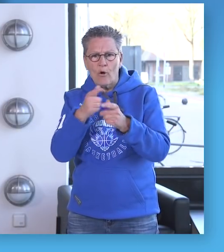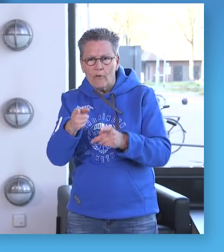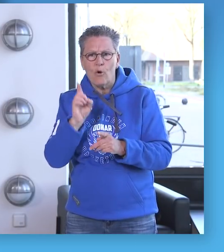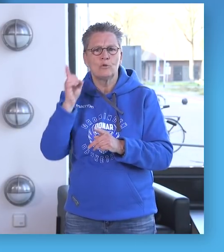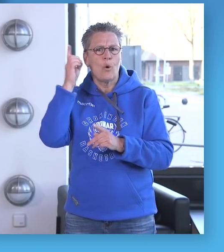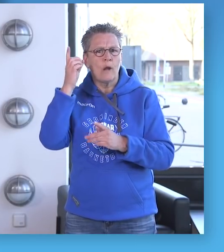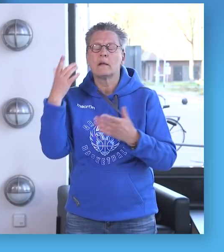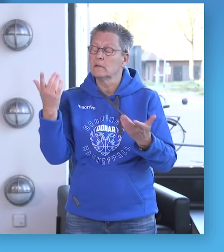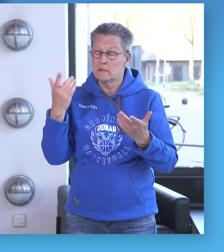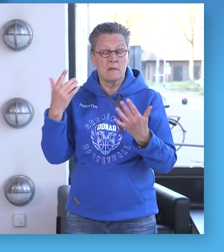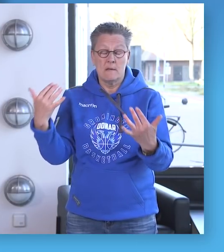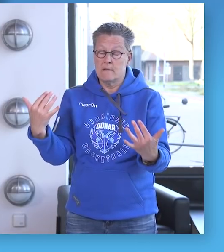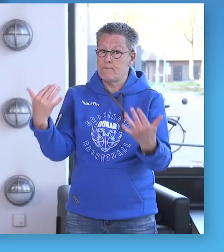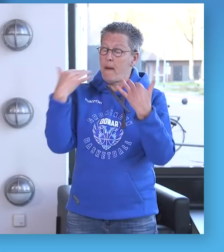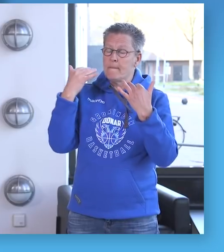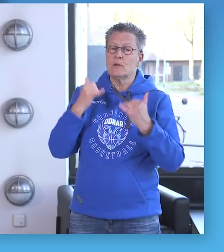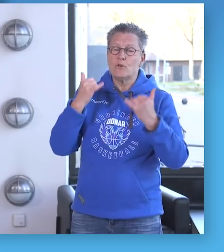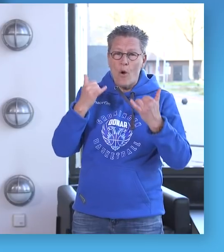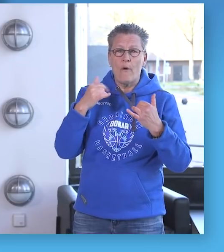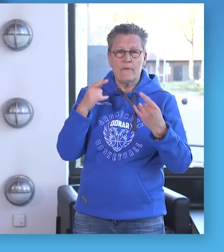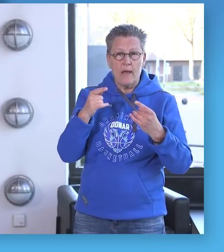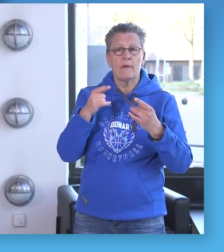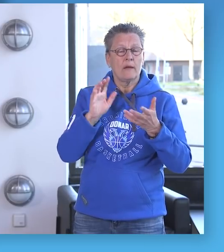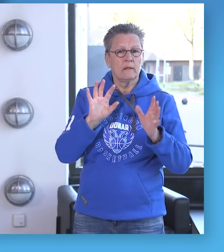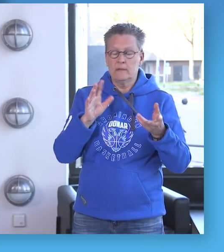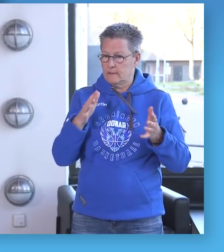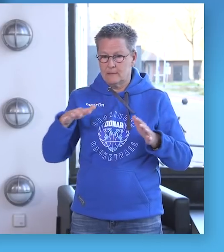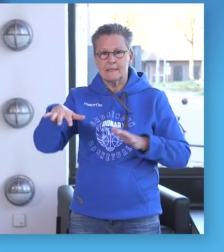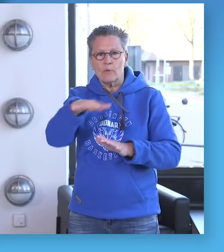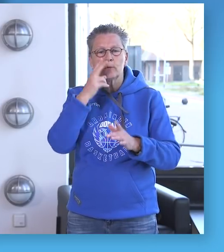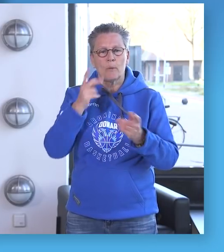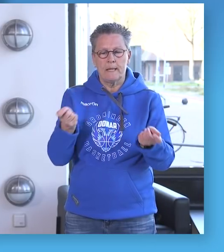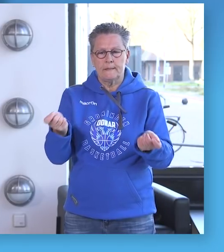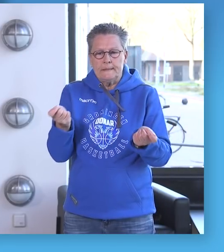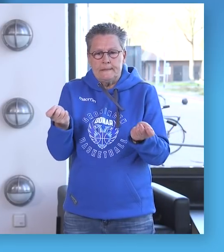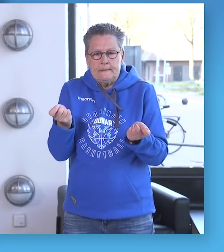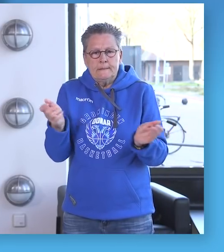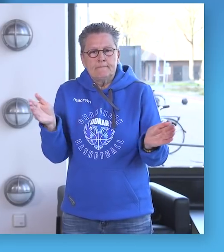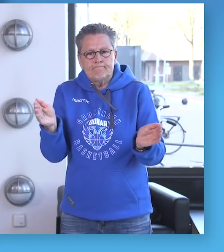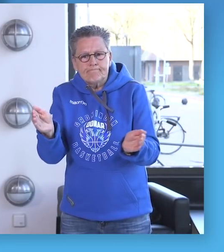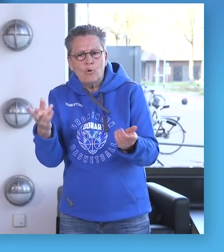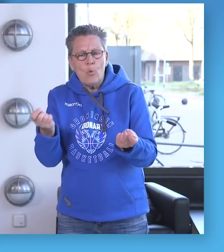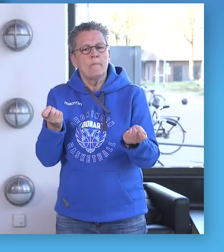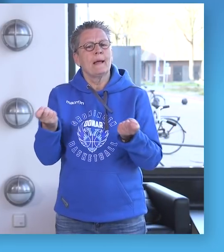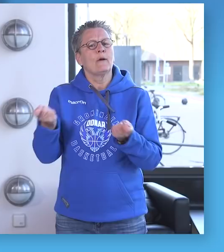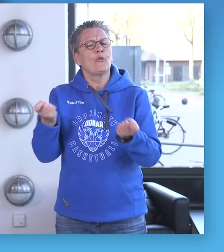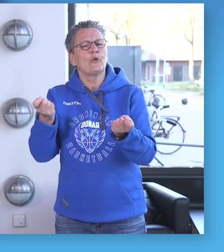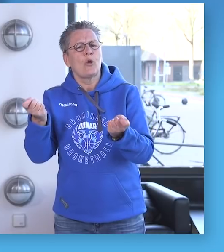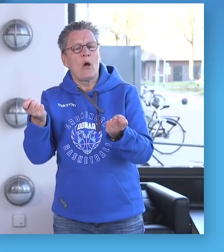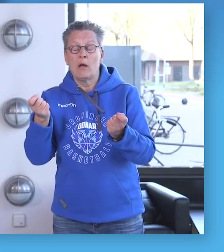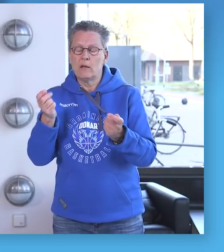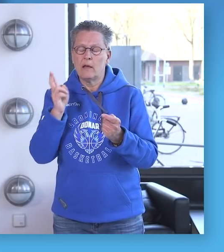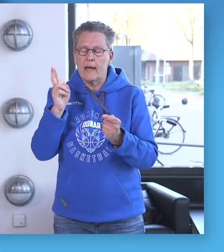je afkomt. Om als het ware te komen naar een soort van beheerssituatie. Hoe komen we in controle? En wat gebeurt echt van